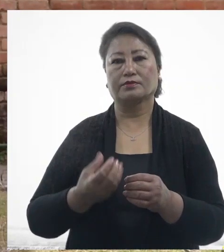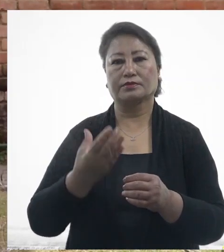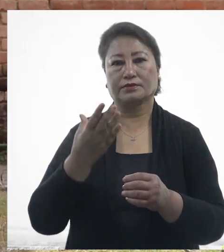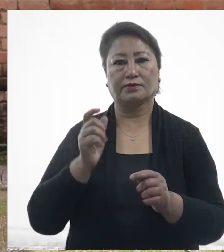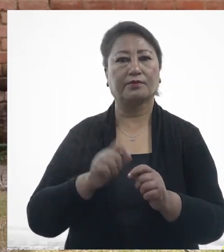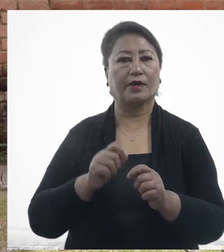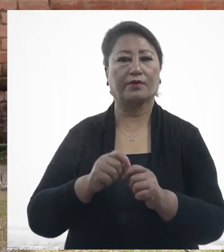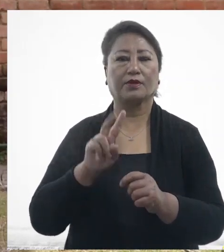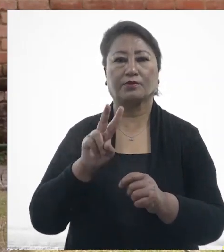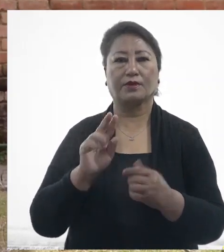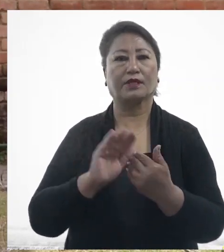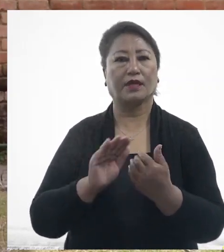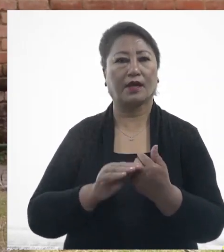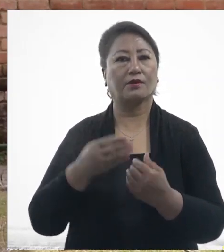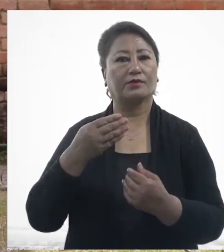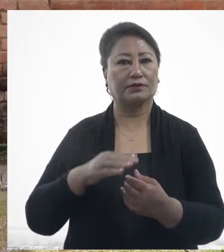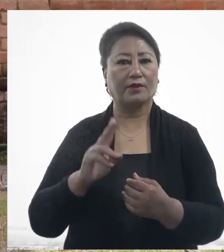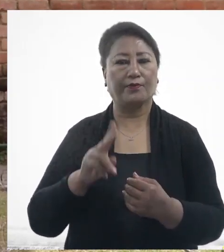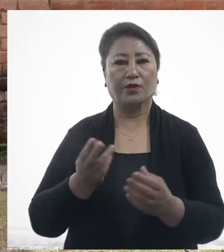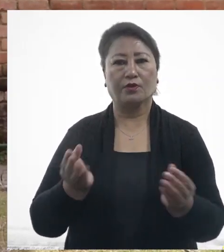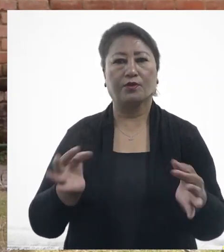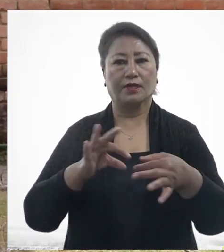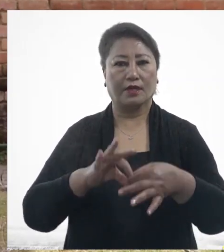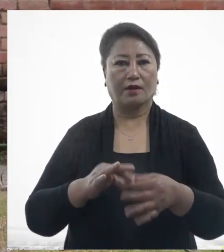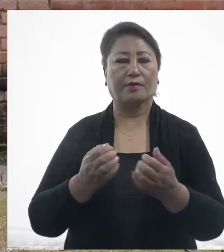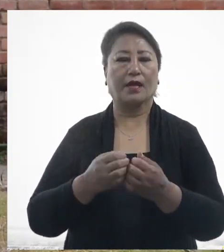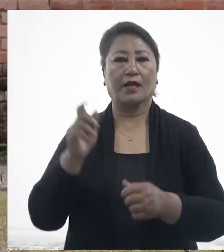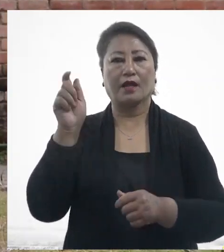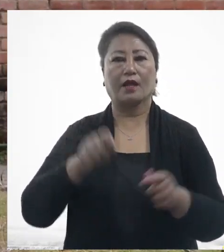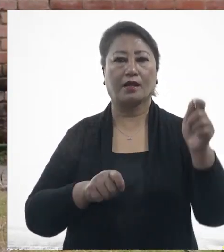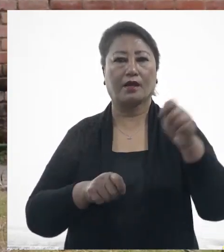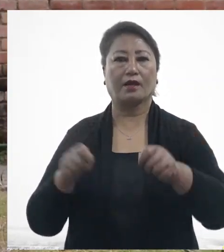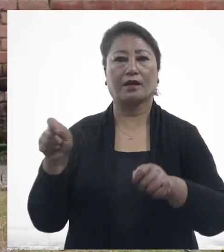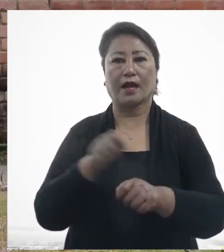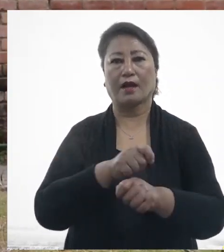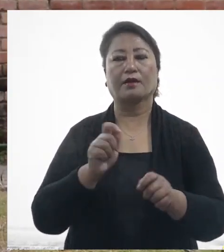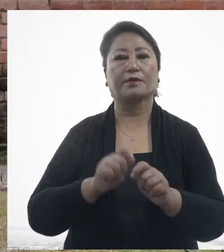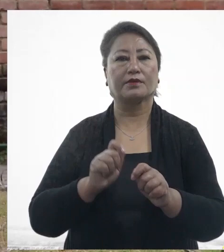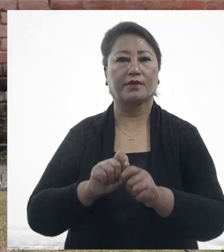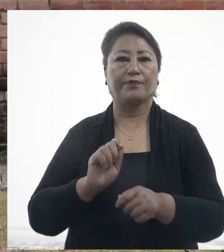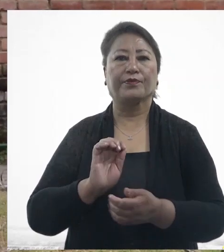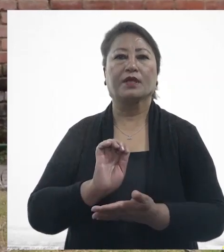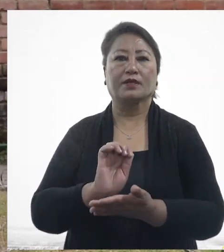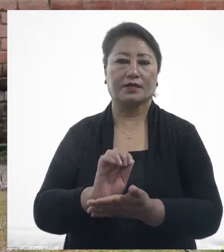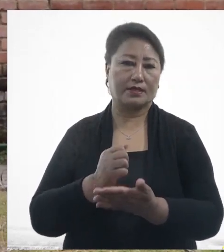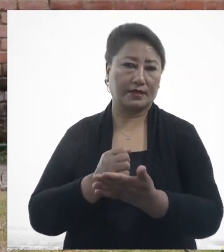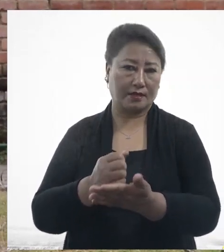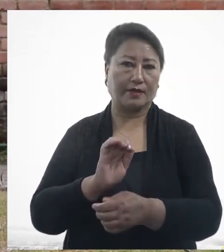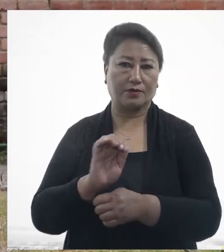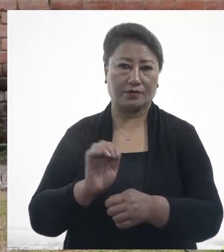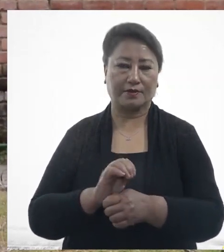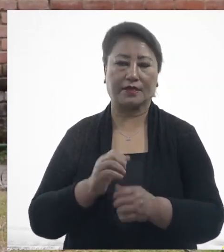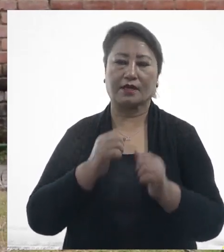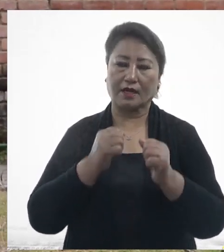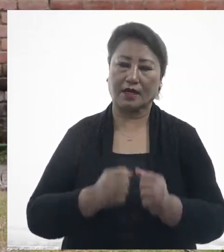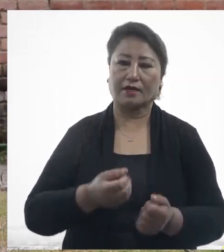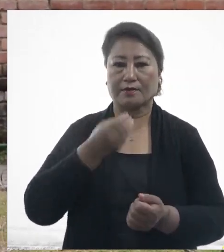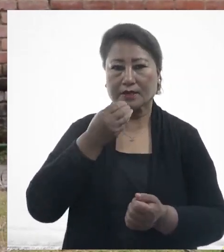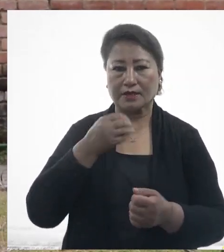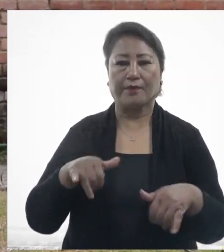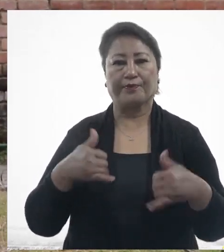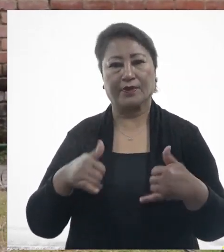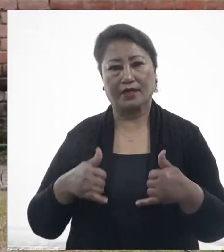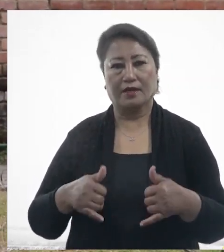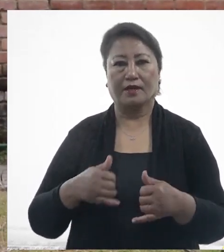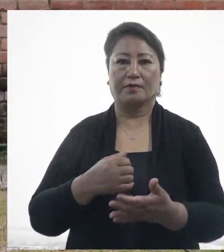मसिनो सटर हालो, त्यो दुइटै मिलाएर ढाका बनाइन्छ। सेवा सेवा सुविधाहरू हामीले खान बस्न र हामीले अलिक खेलकुदहरू खेल्नमा